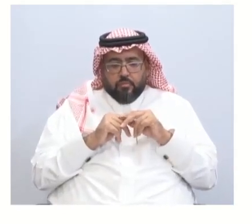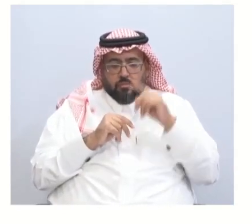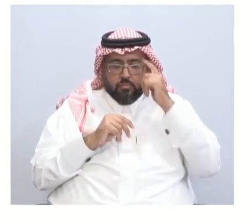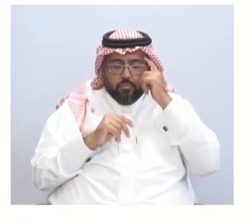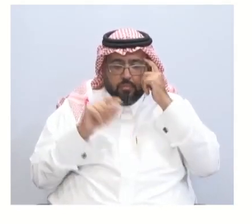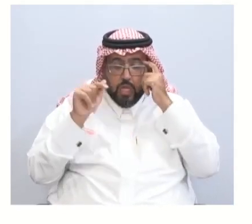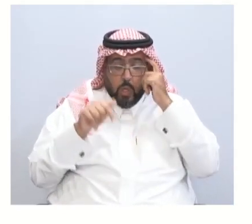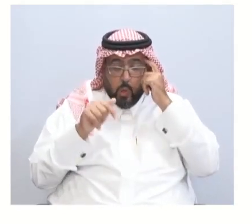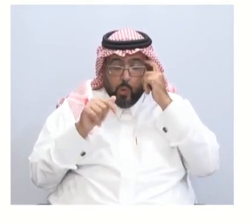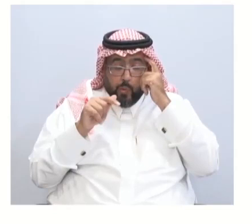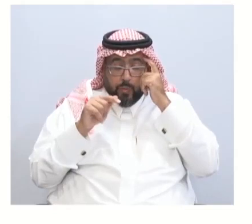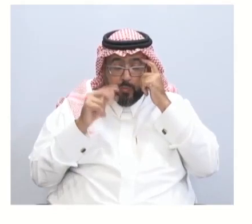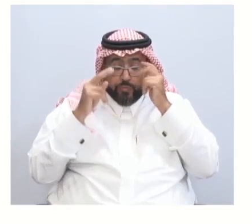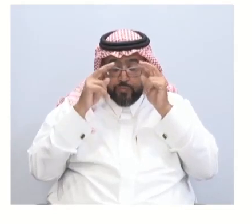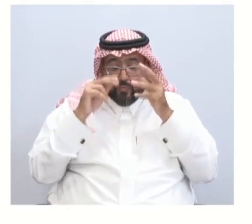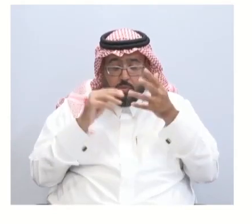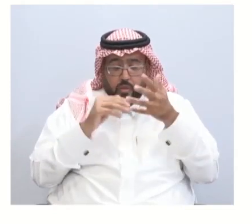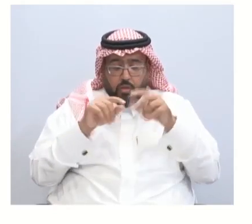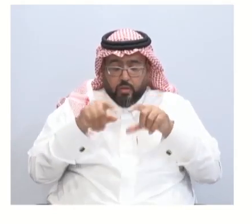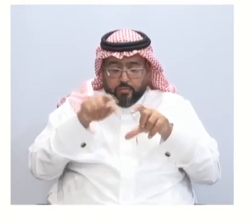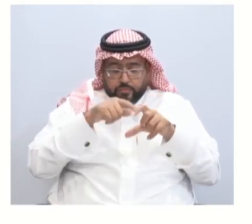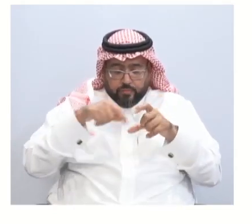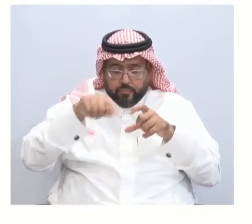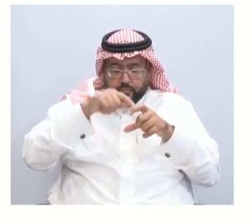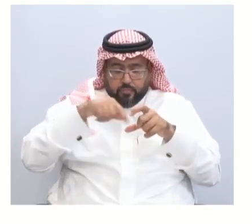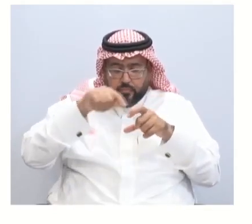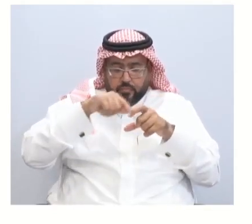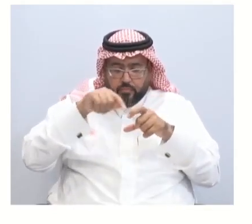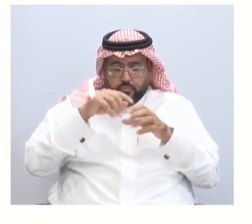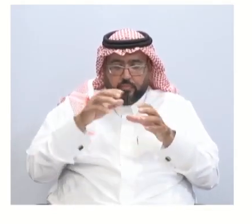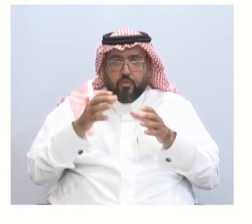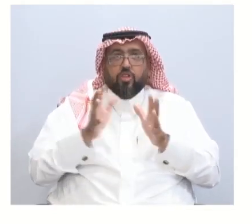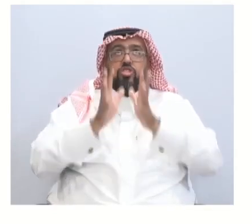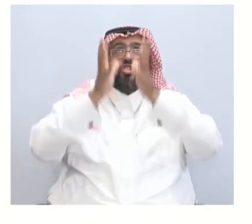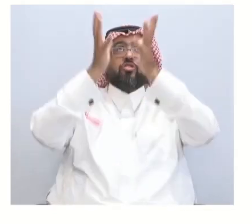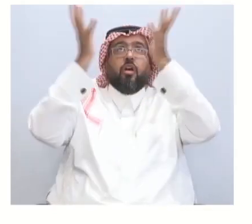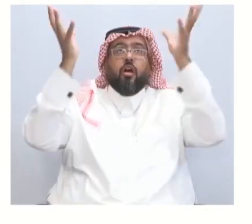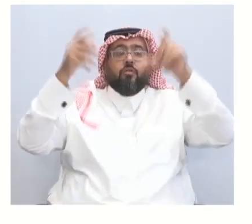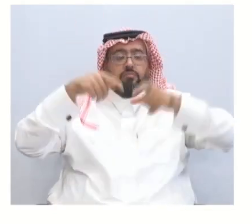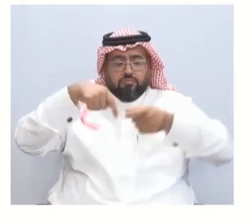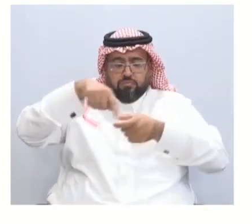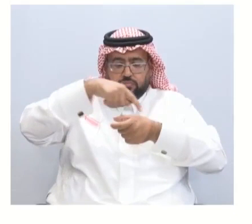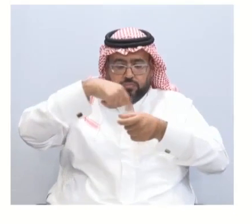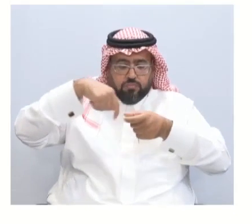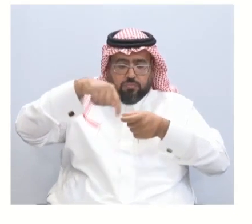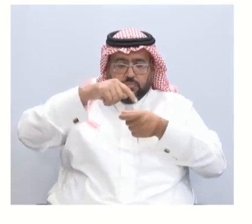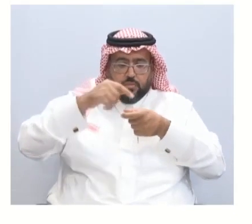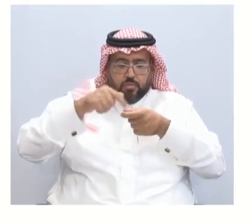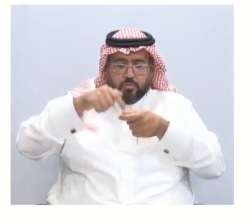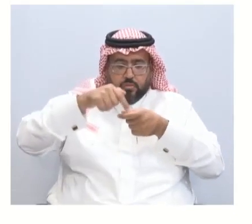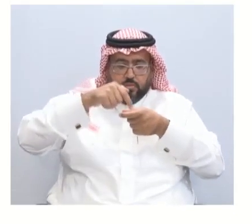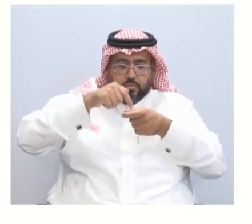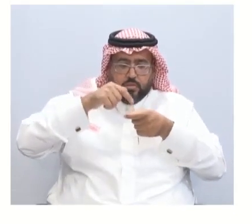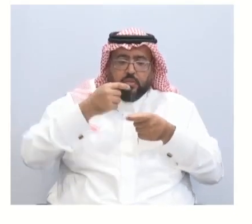يوما ما بعد الحلقات السنويه في جذع شجره لمعرفه عمرها